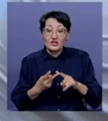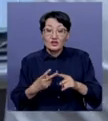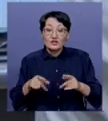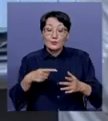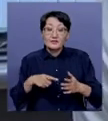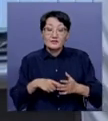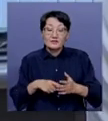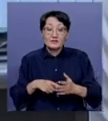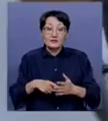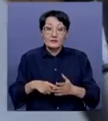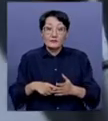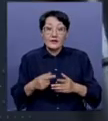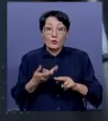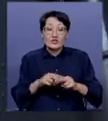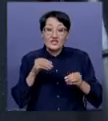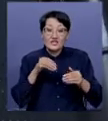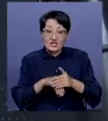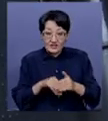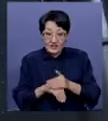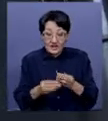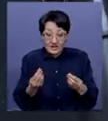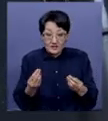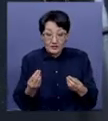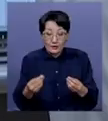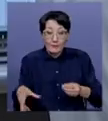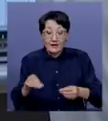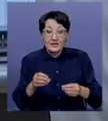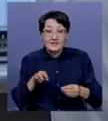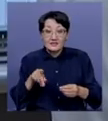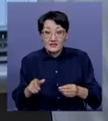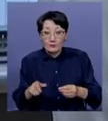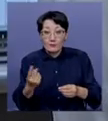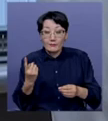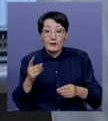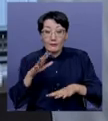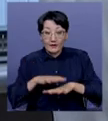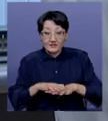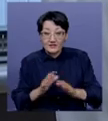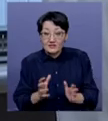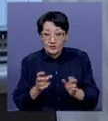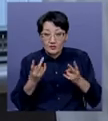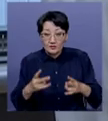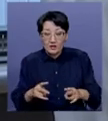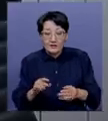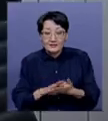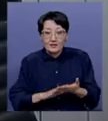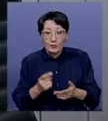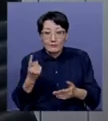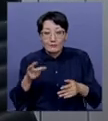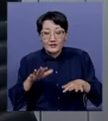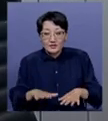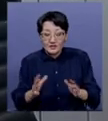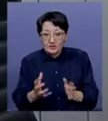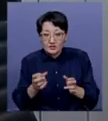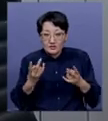мәселе, осы жинақтаған қаражатыңызды бәрін теңгемен бір банкке сақтап қойғанда дұрыс емес. Ешқашанда бір жерде ұстауға